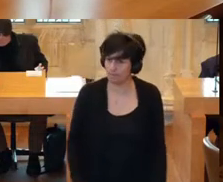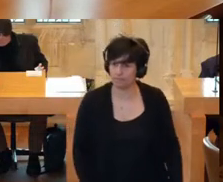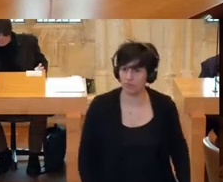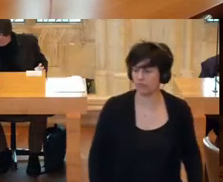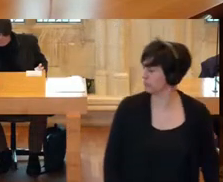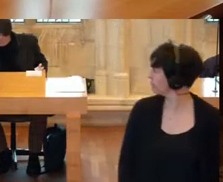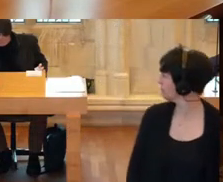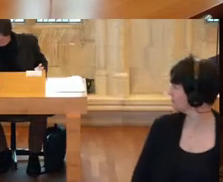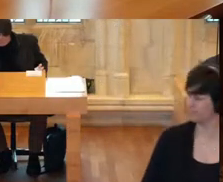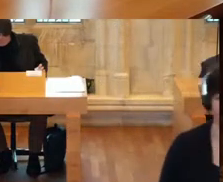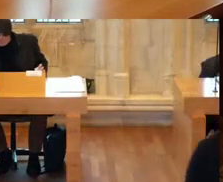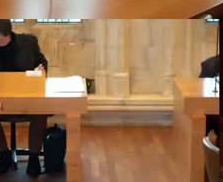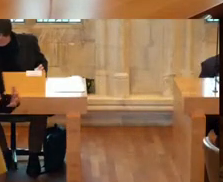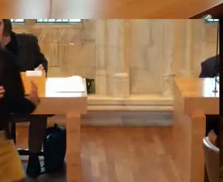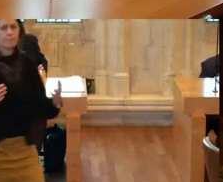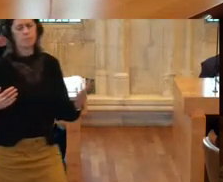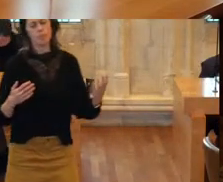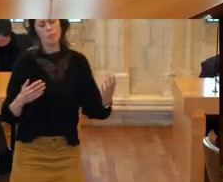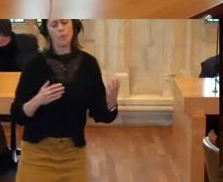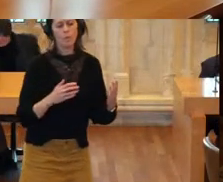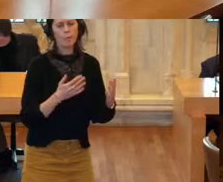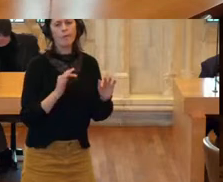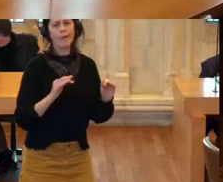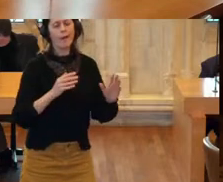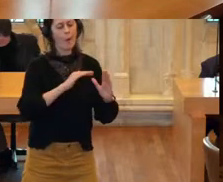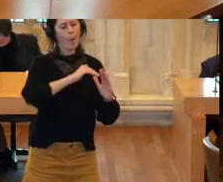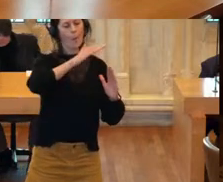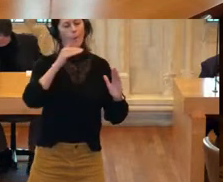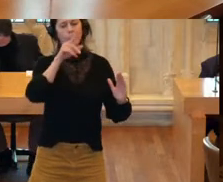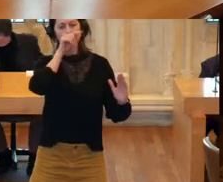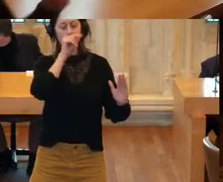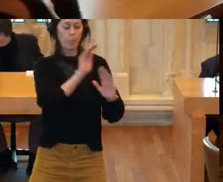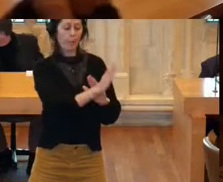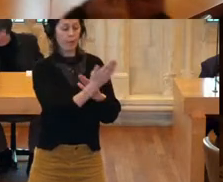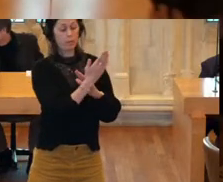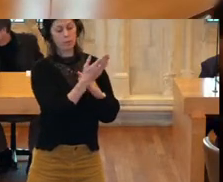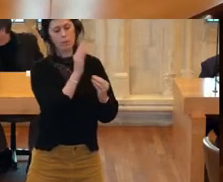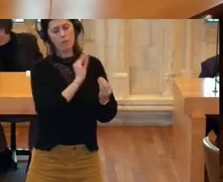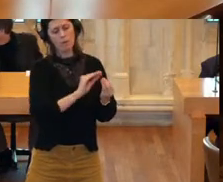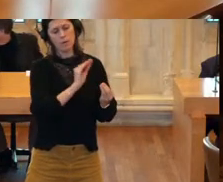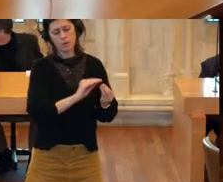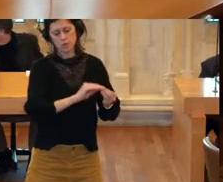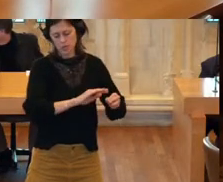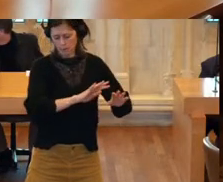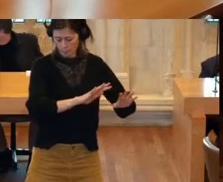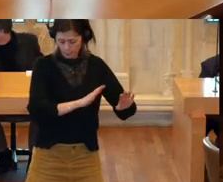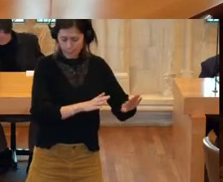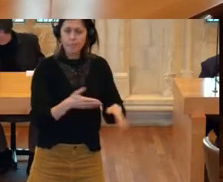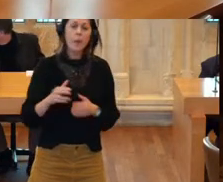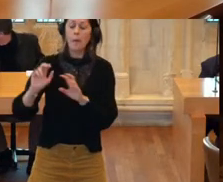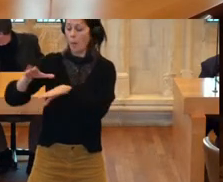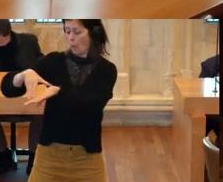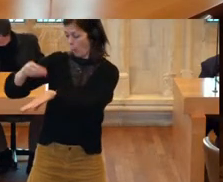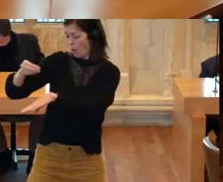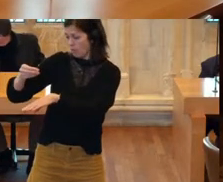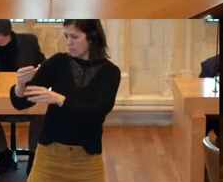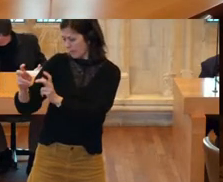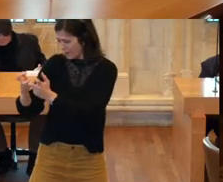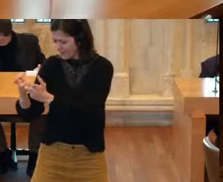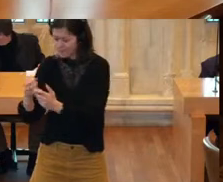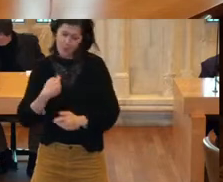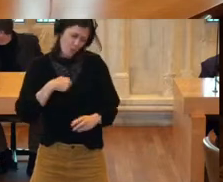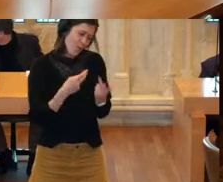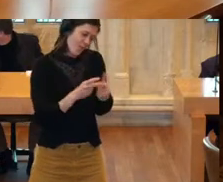Bon, on répondra un peu à la présentation caricaturale que vous avez faite de la colline aux oiseaux, mais bon, vous parliez des tarifs de Rouen, mais comme nous on est une ville de droite, ça va être beaucoup moins